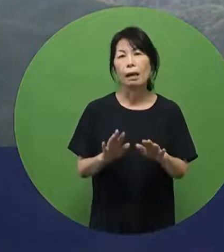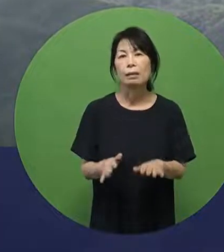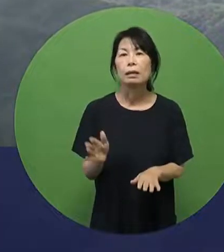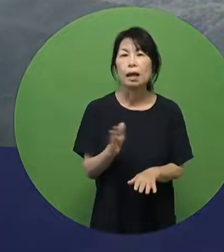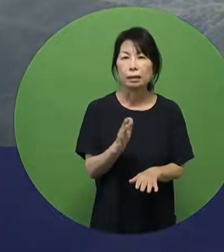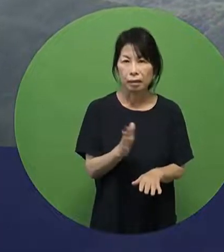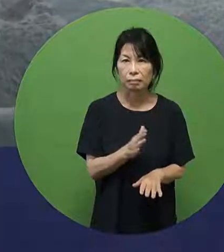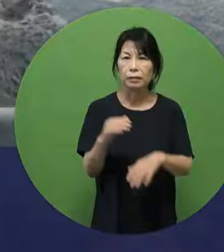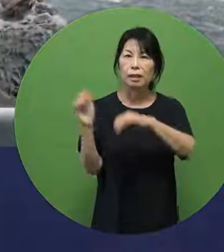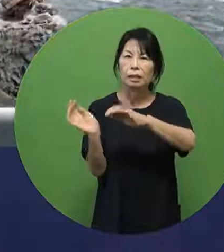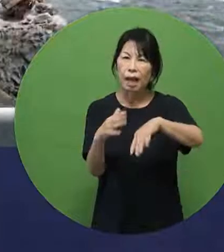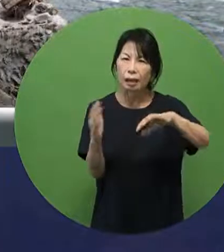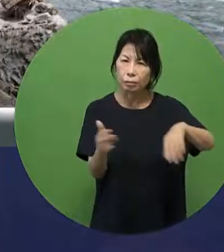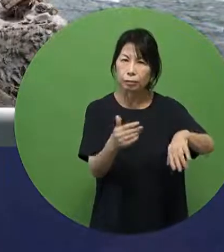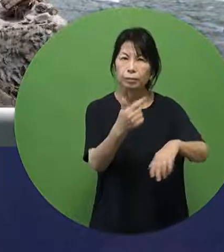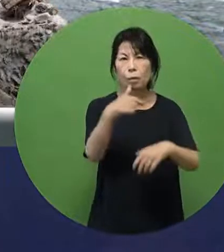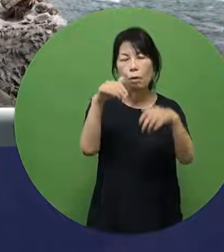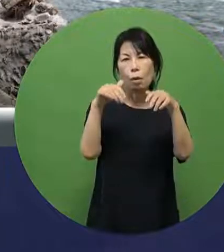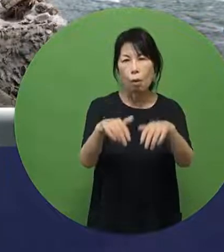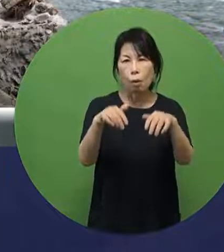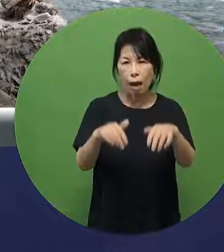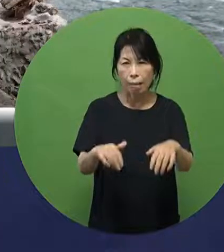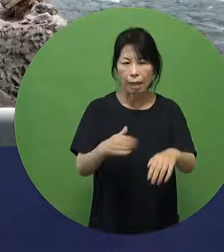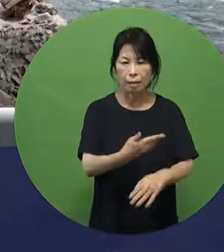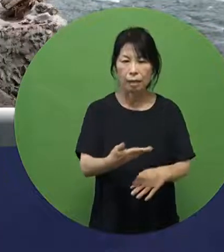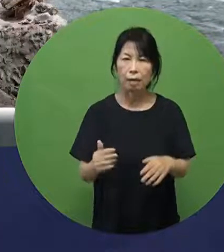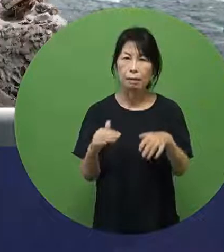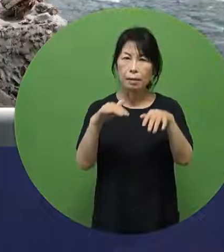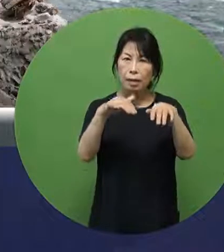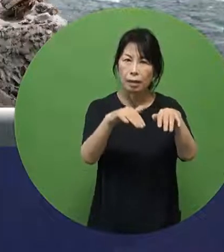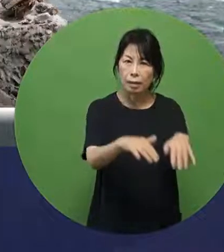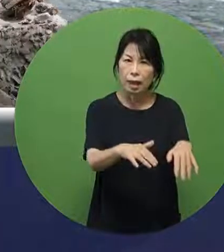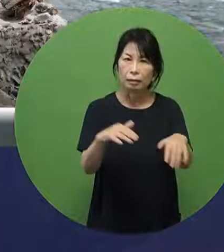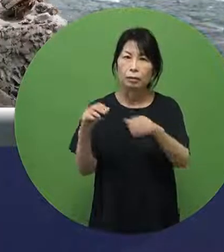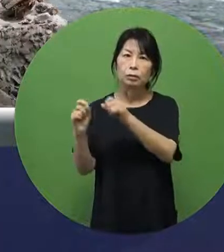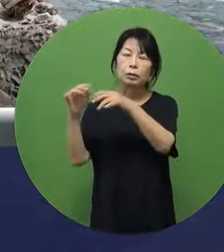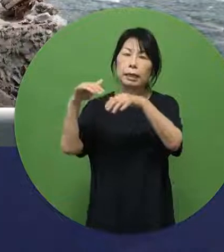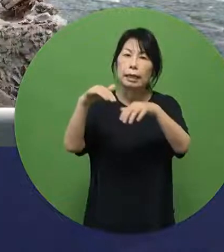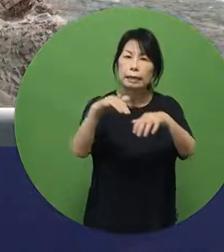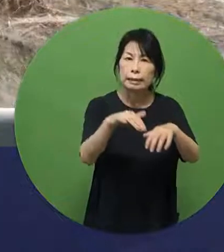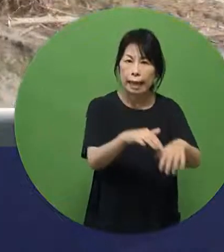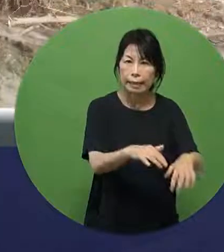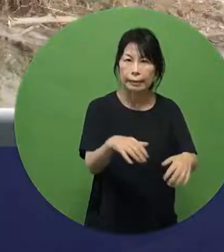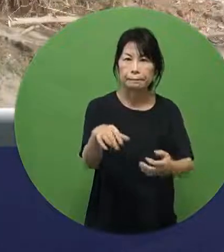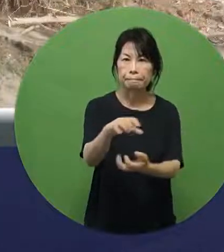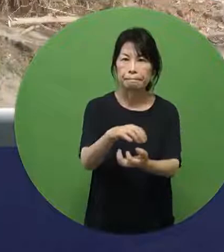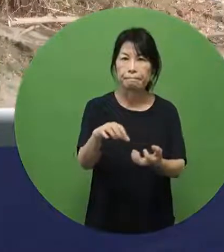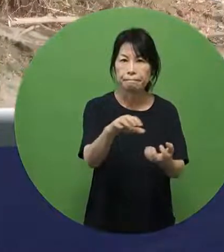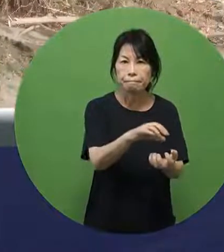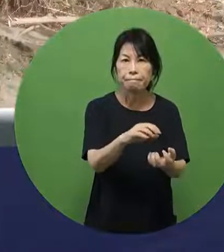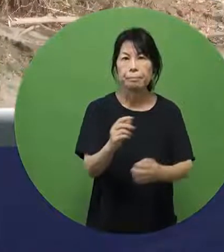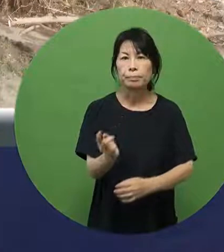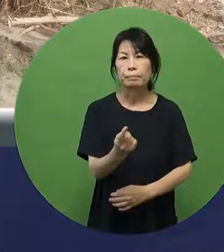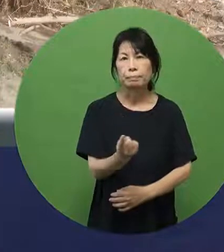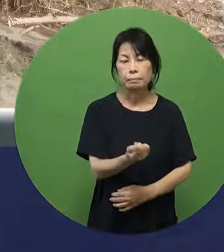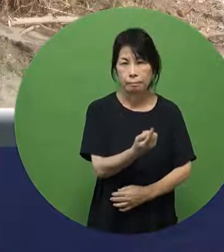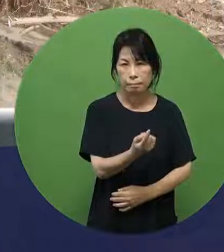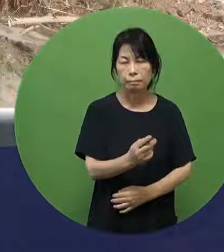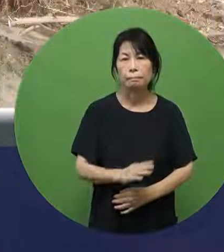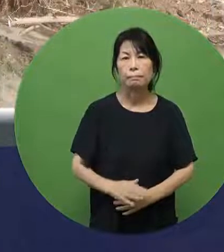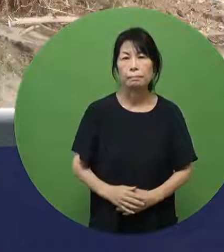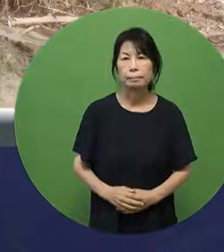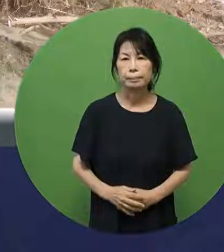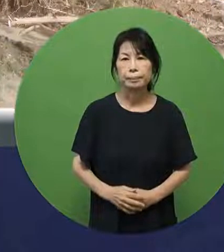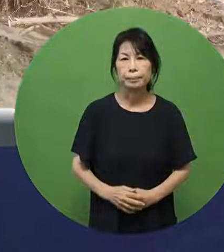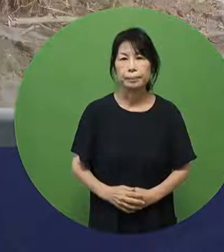近年台風や大雨による河川の氾濫や土砂災害などの大きな被害が県内でも発生